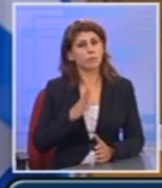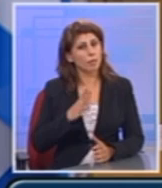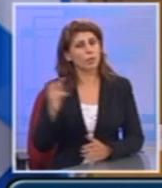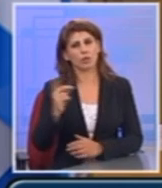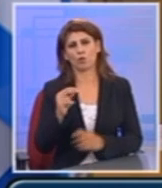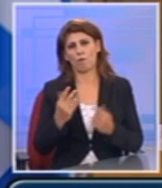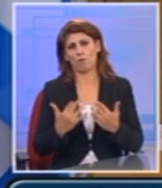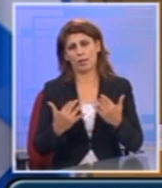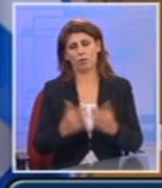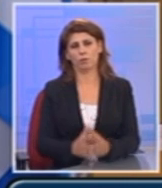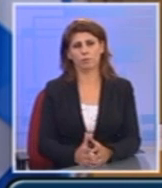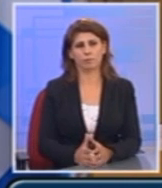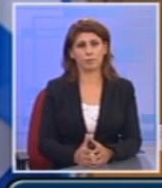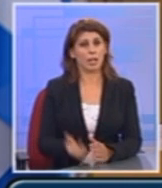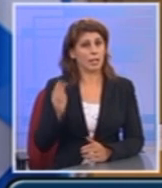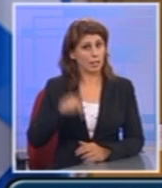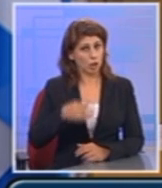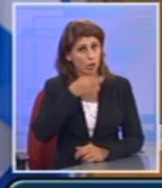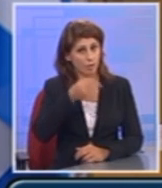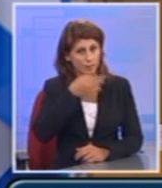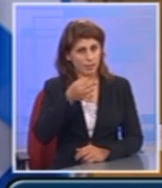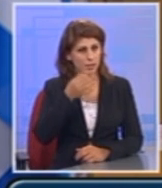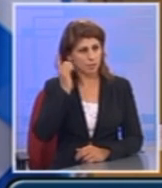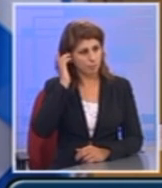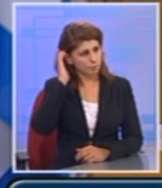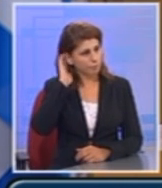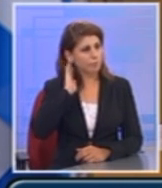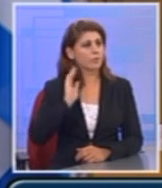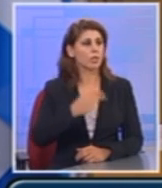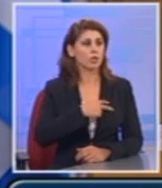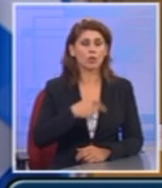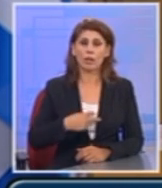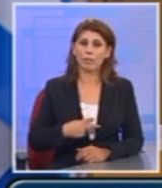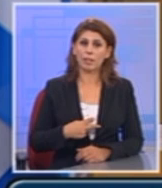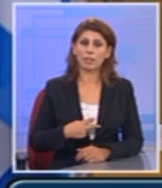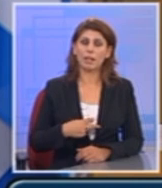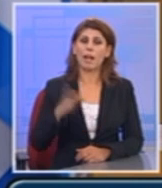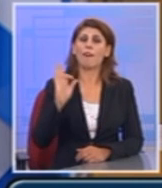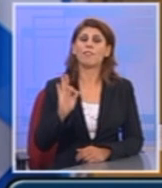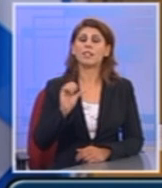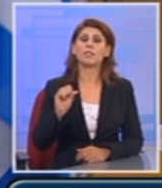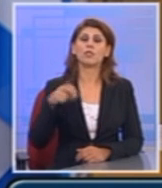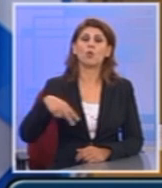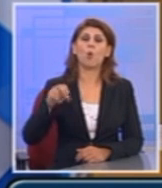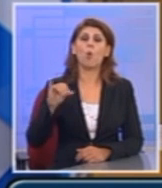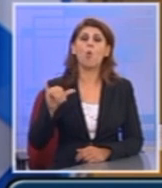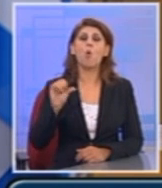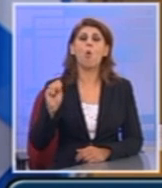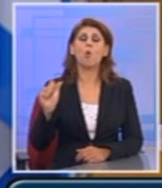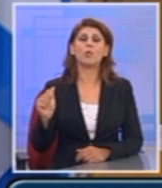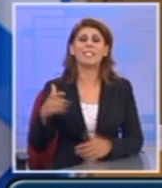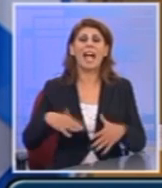κοινοβουλίων και τώρα θα δώσω το λόγο στον καθηγητή φρανσίσκο λούσα